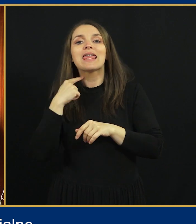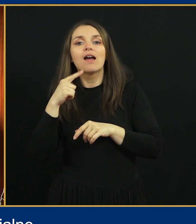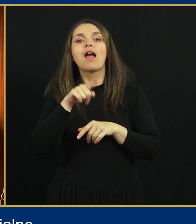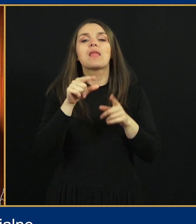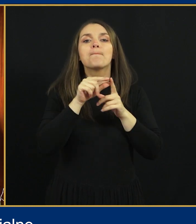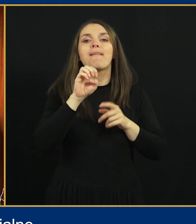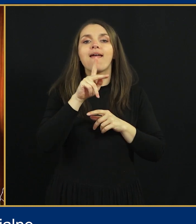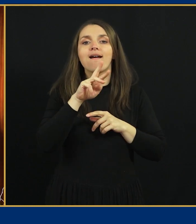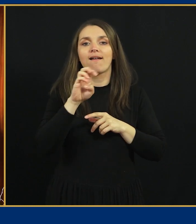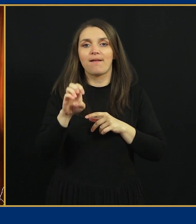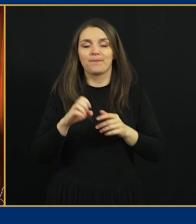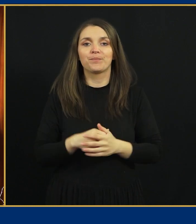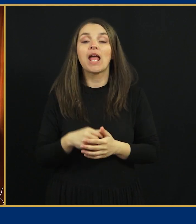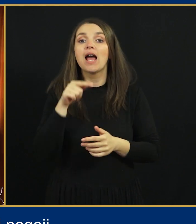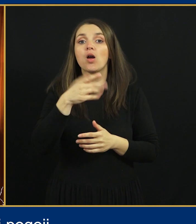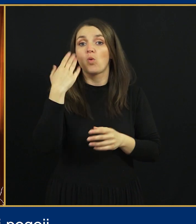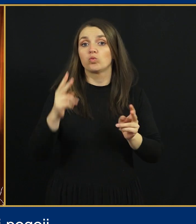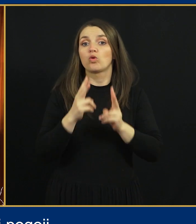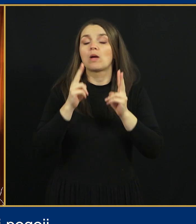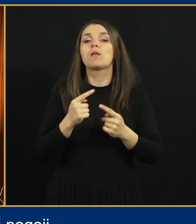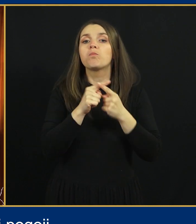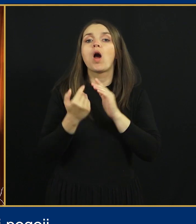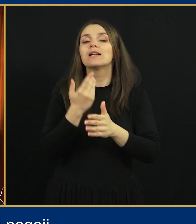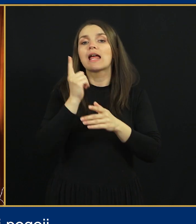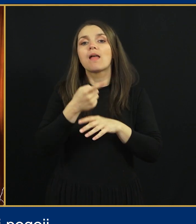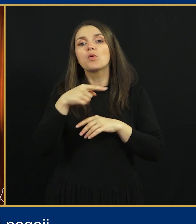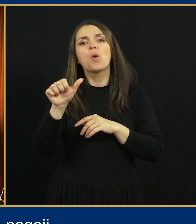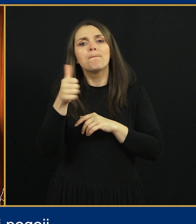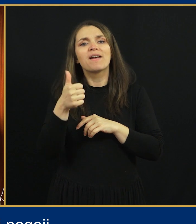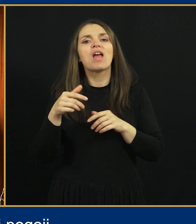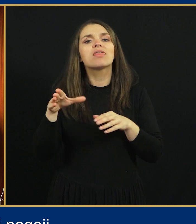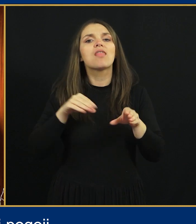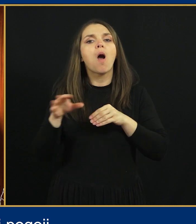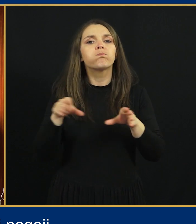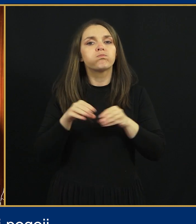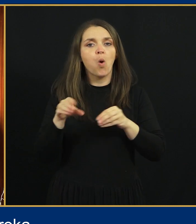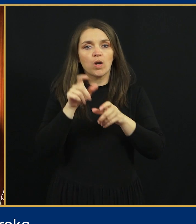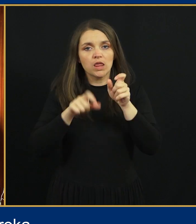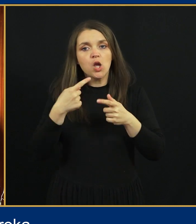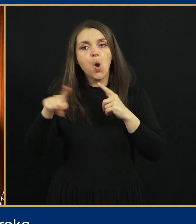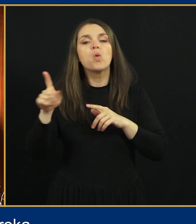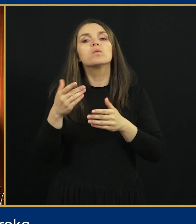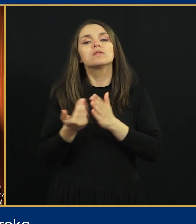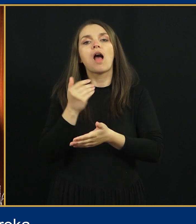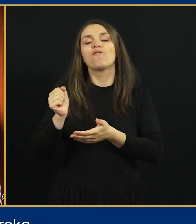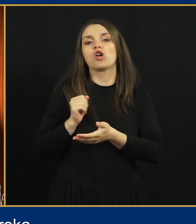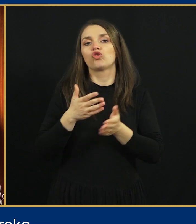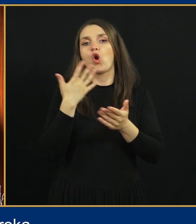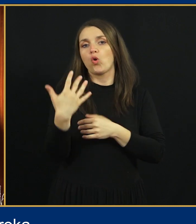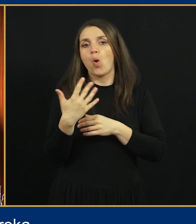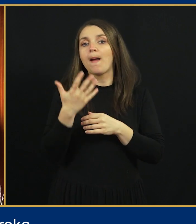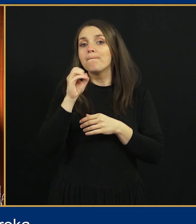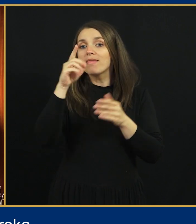v Pekrah. S tem so bili vzpostavljeni pogoji za napotitev prvih nabornikov na služenje vojaškega